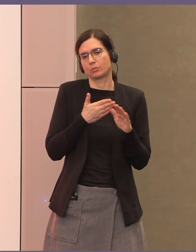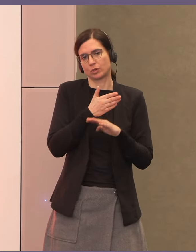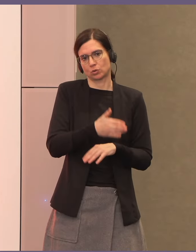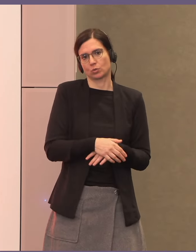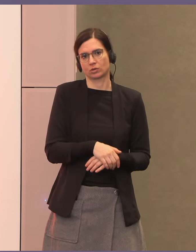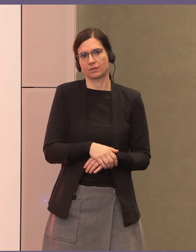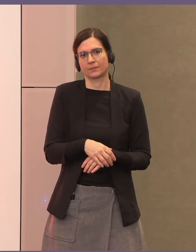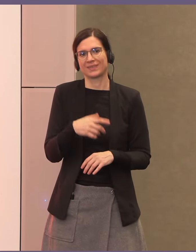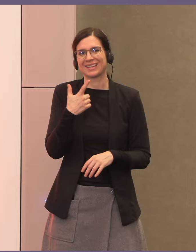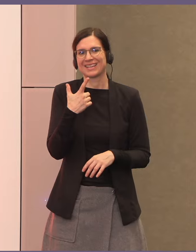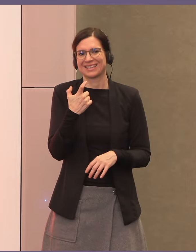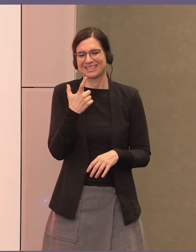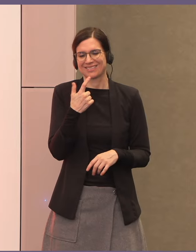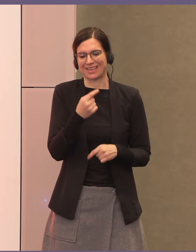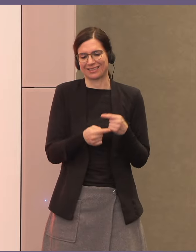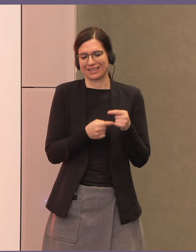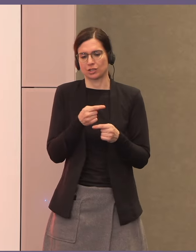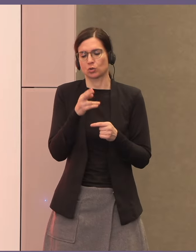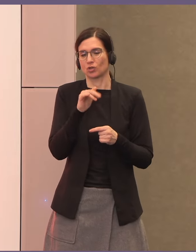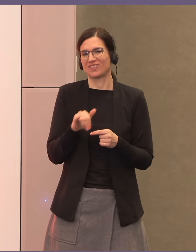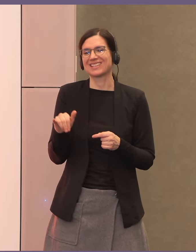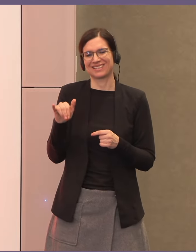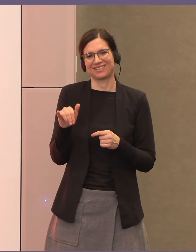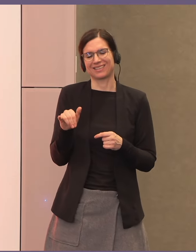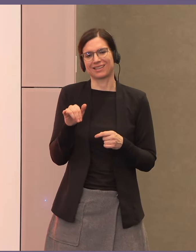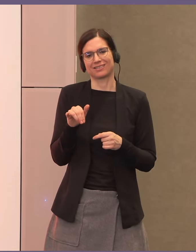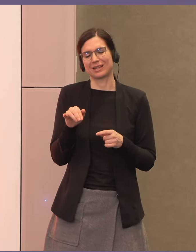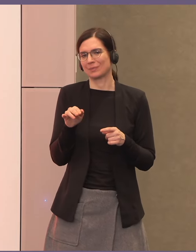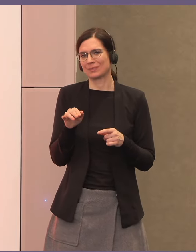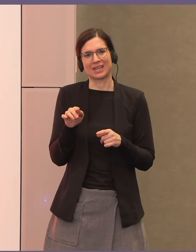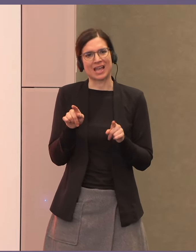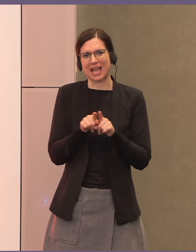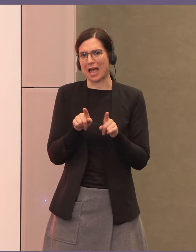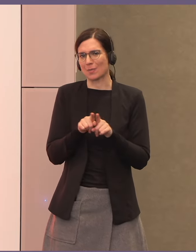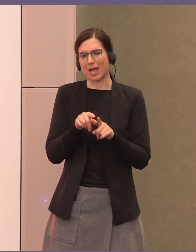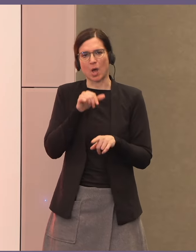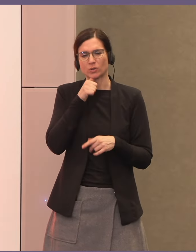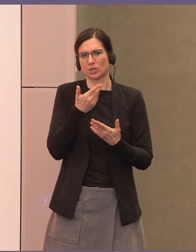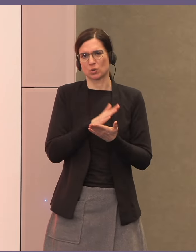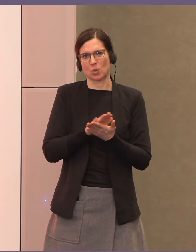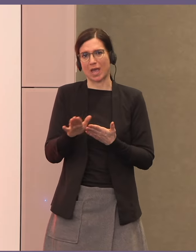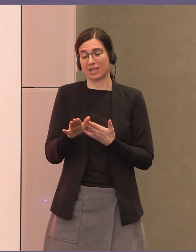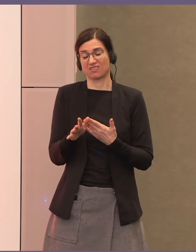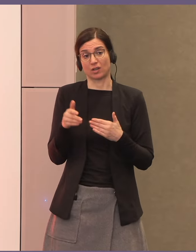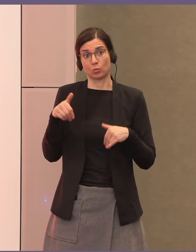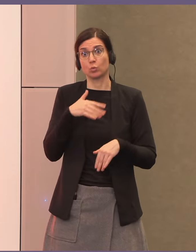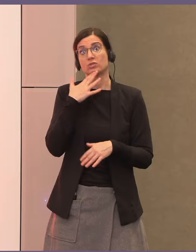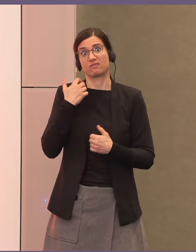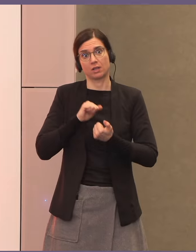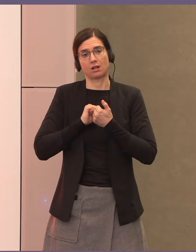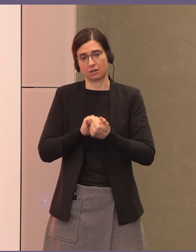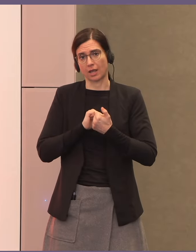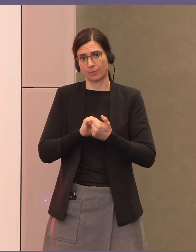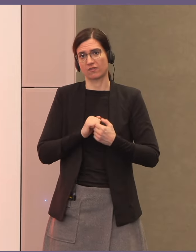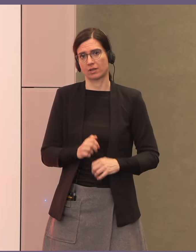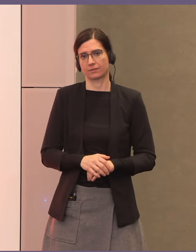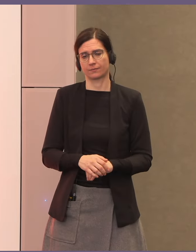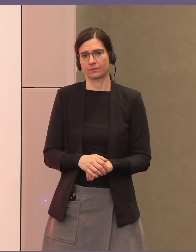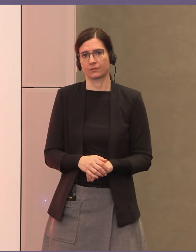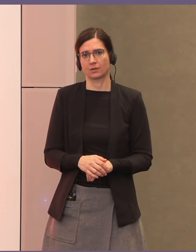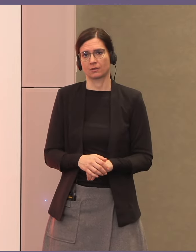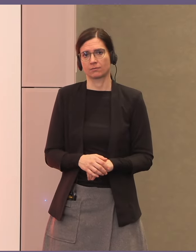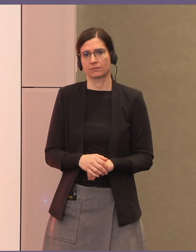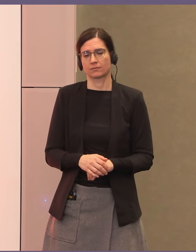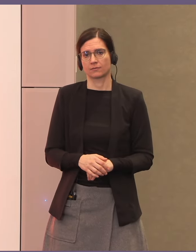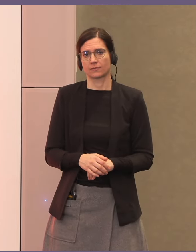zweiten Generation an den Universitäten, die sich eindeutig auch nicht ins gemachte Nest setzten. Ganz im Gegenteil. Der